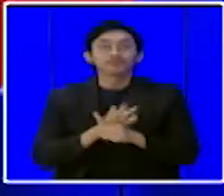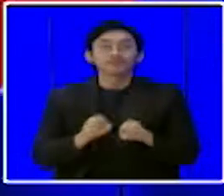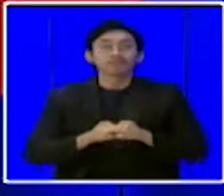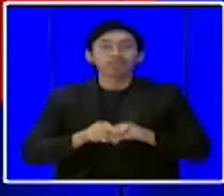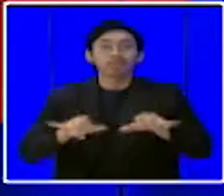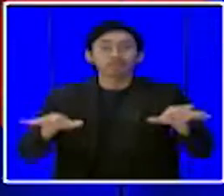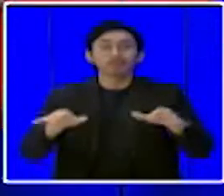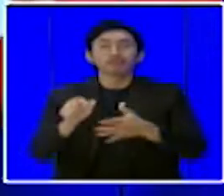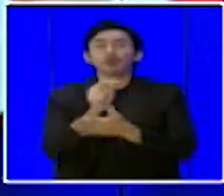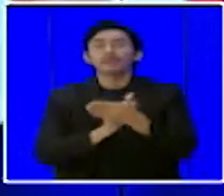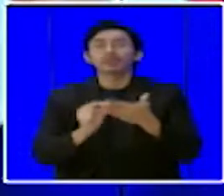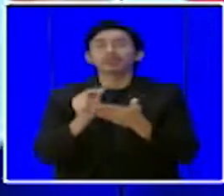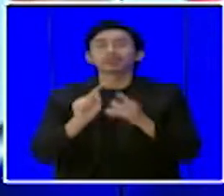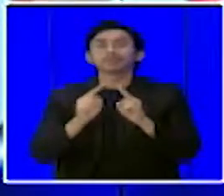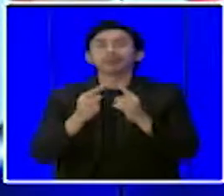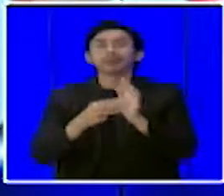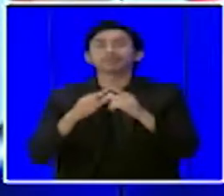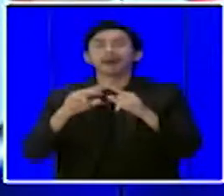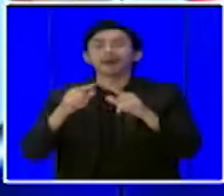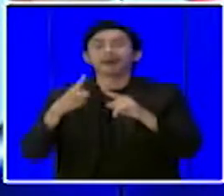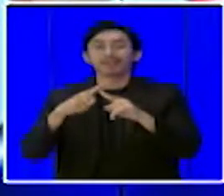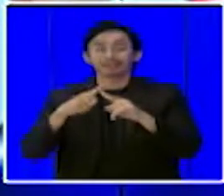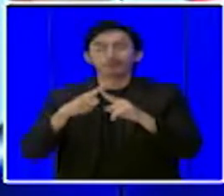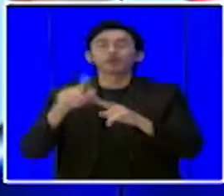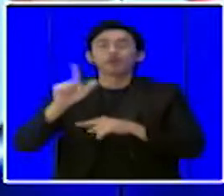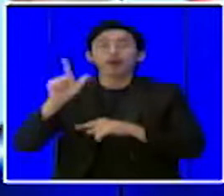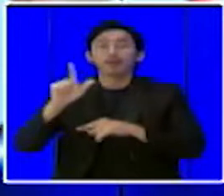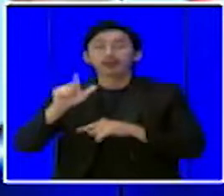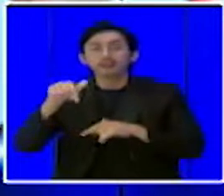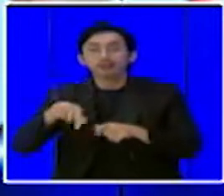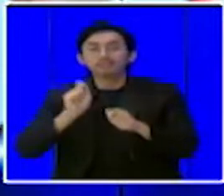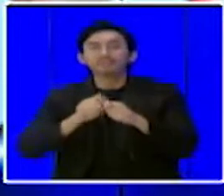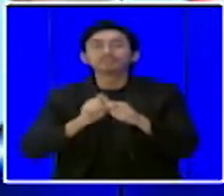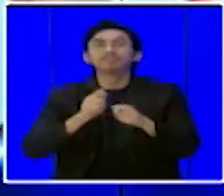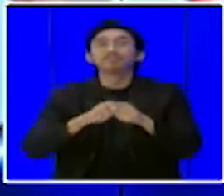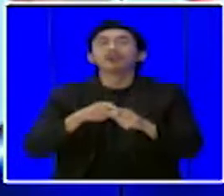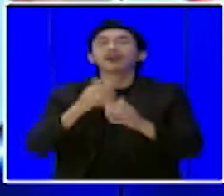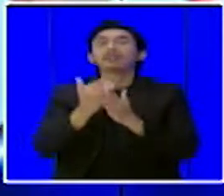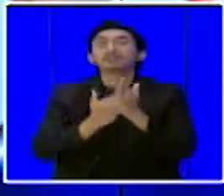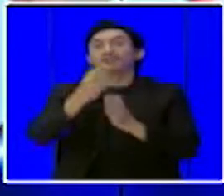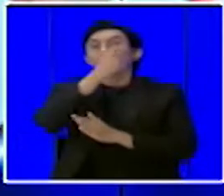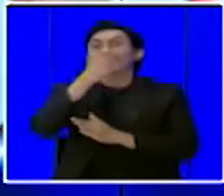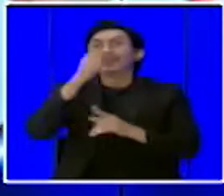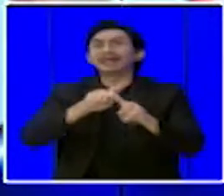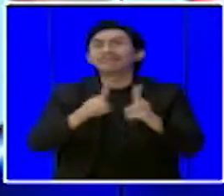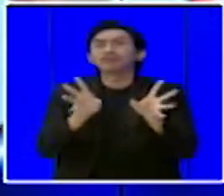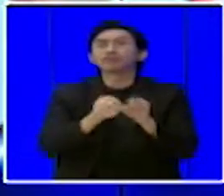Ya, di tengah merebaknya wabah COVID-19, Universitas 11 Maret Surakarta tetap menggelar acara wisuda. Akan tetapi